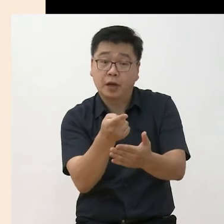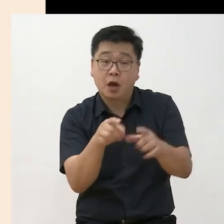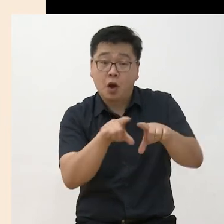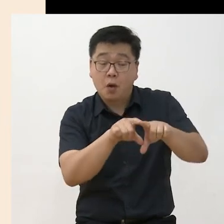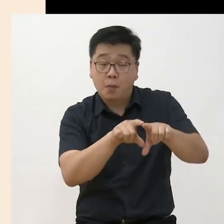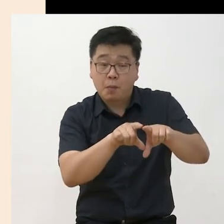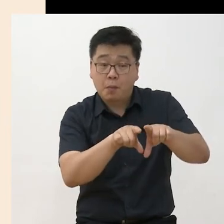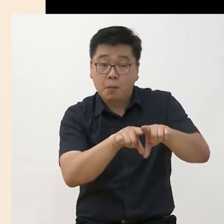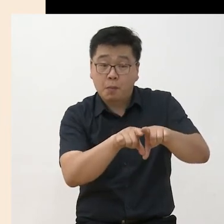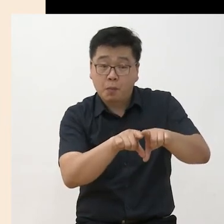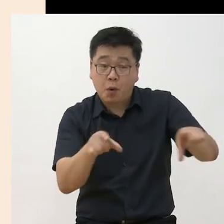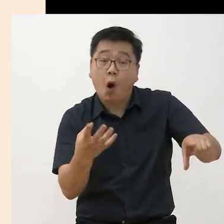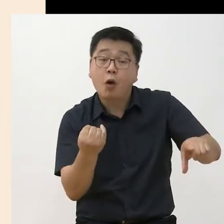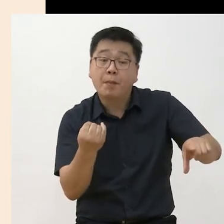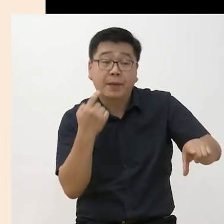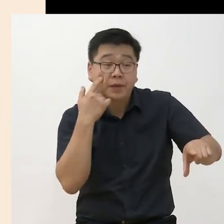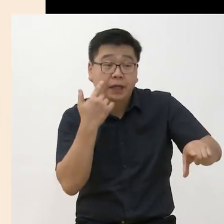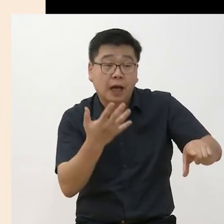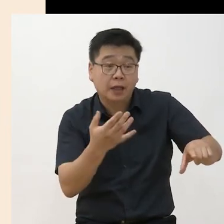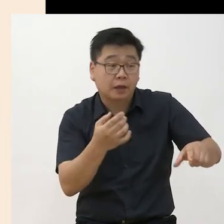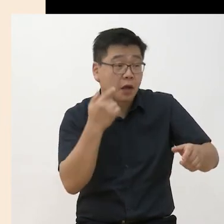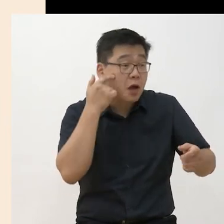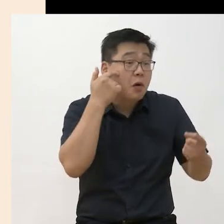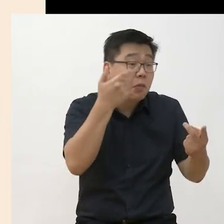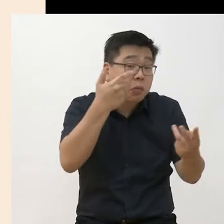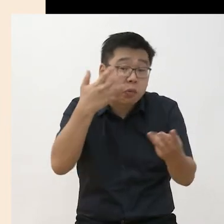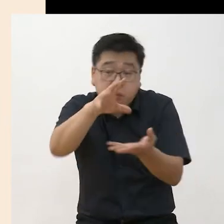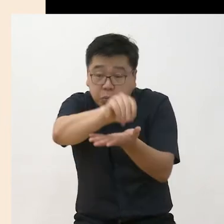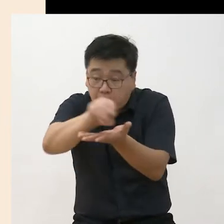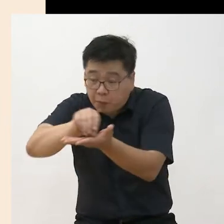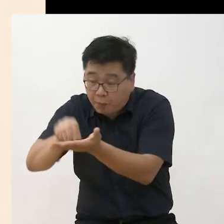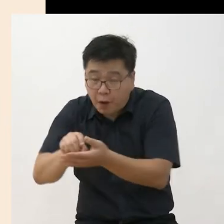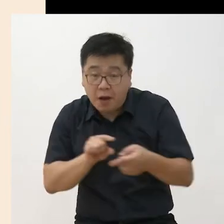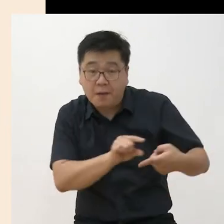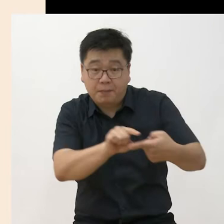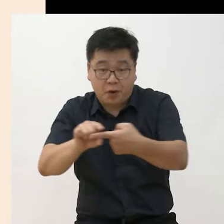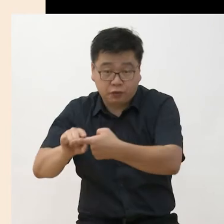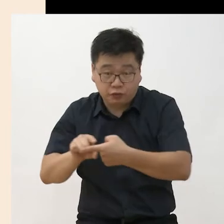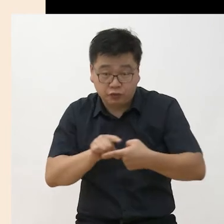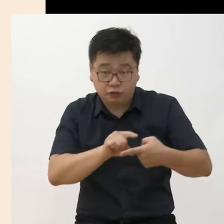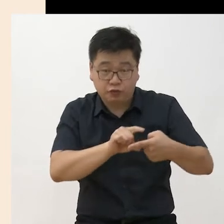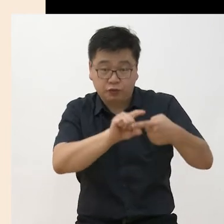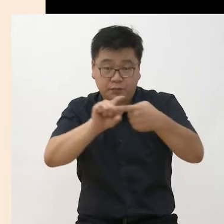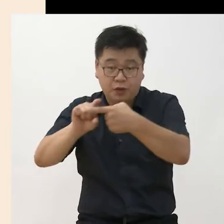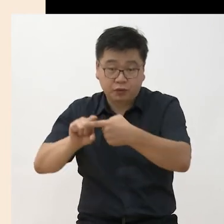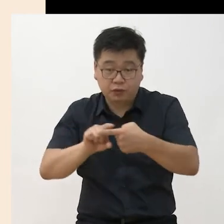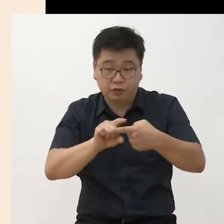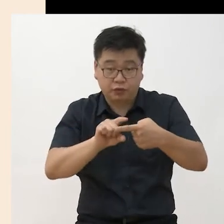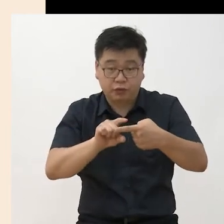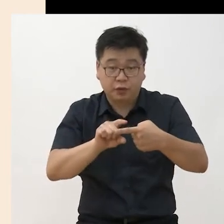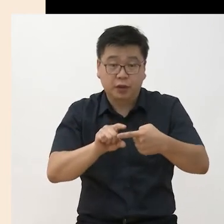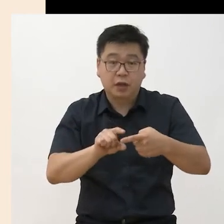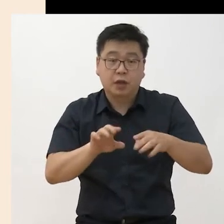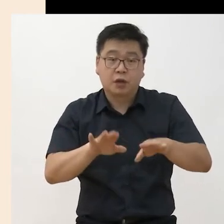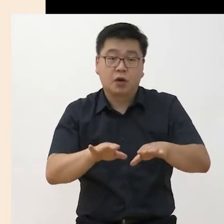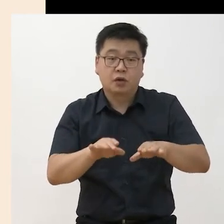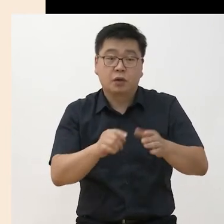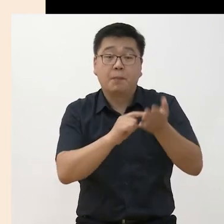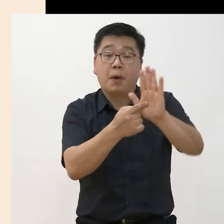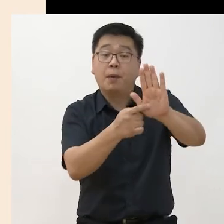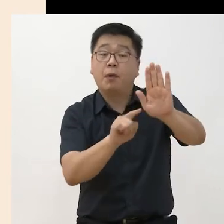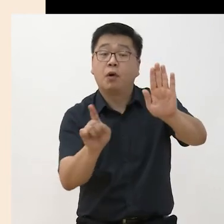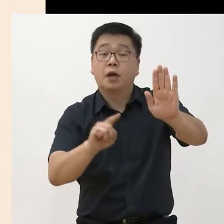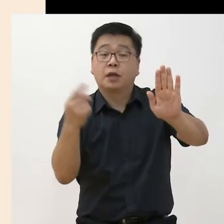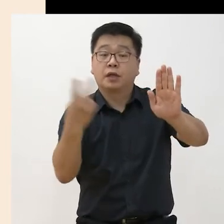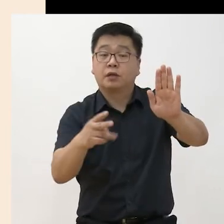전소 저희가 이제 통계를 내 가지고 이거를 이제 발표를 하고요. 이거 여기 나와 있는 원고료 단가는 2019년도에